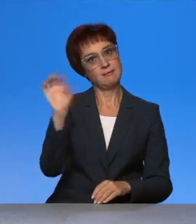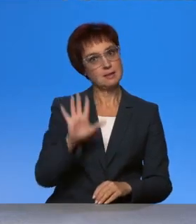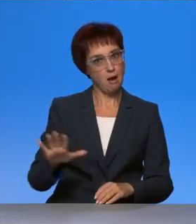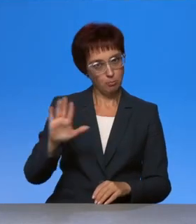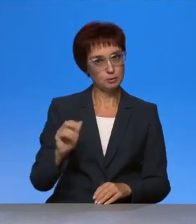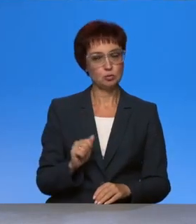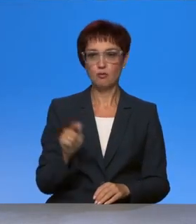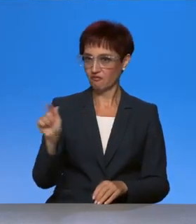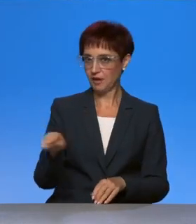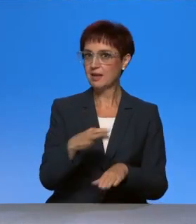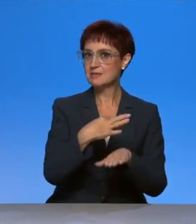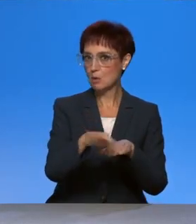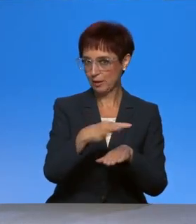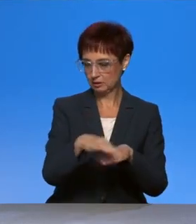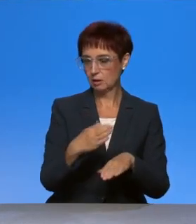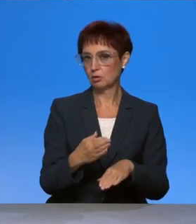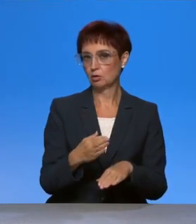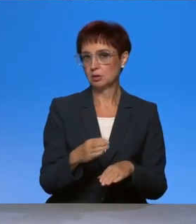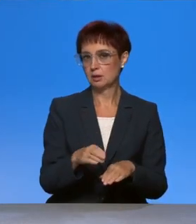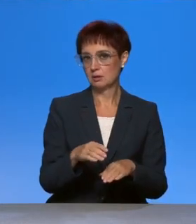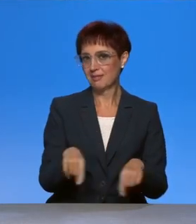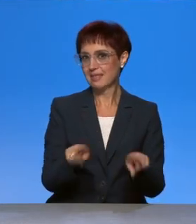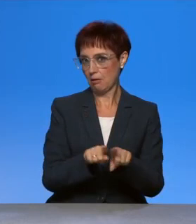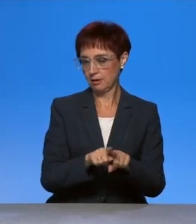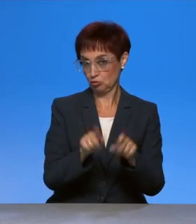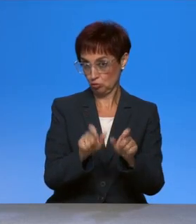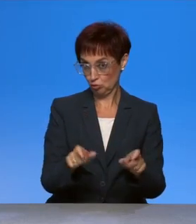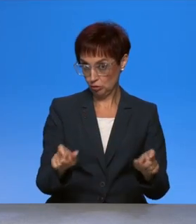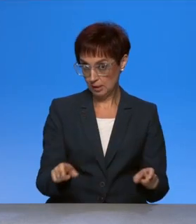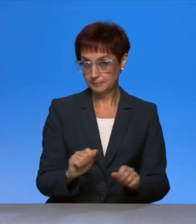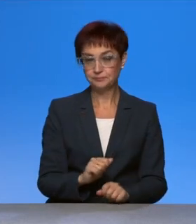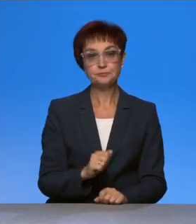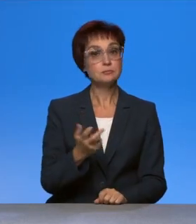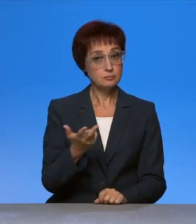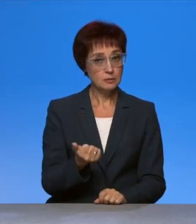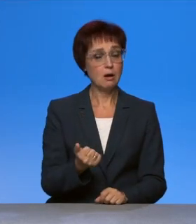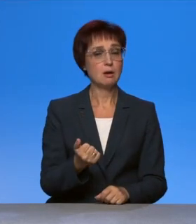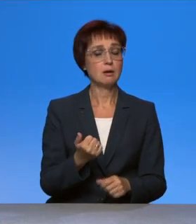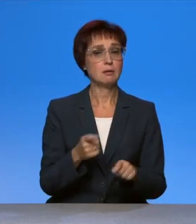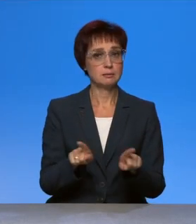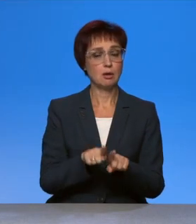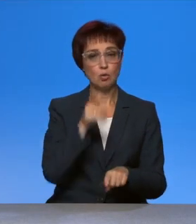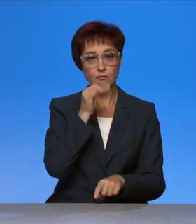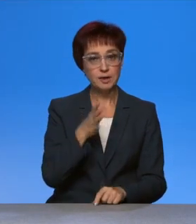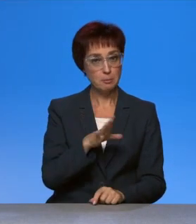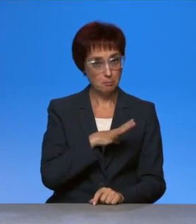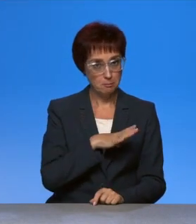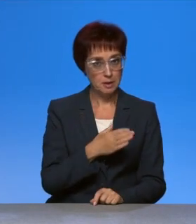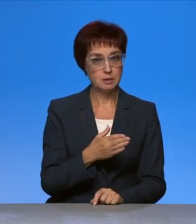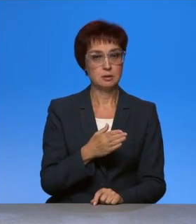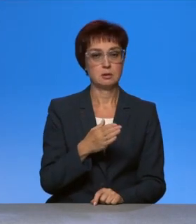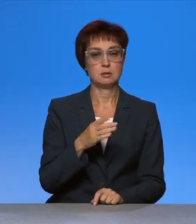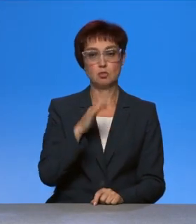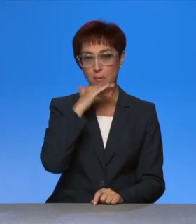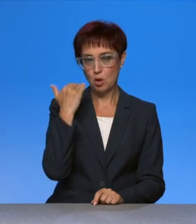людей. Вы абсолютно правы, да. Такое время было, и Нот и Глидон говорили о том, что только белая раса является